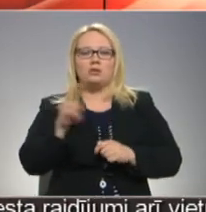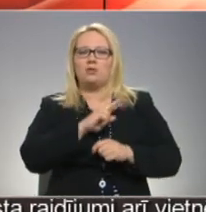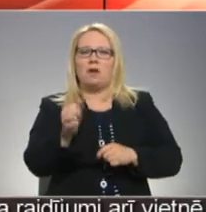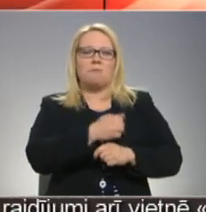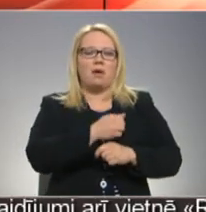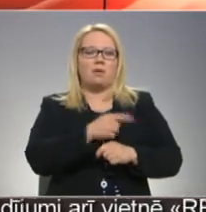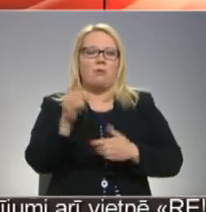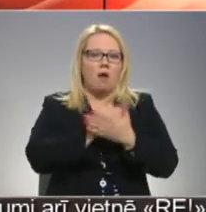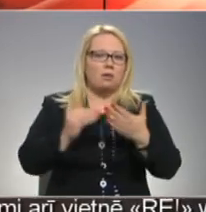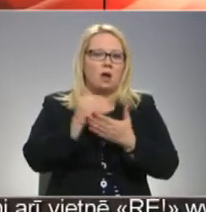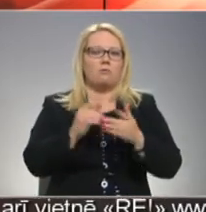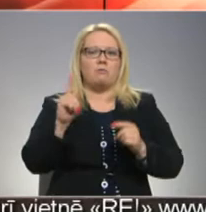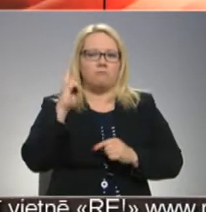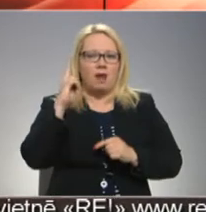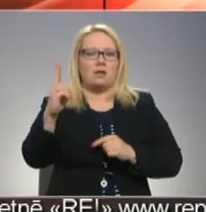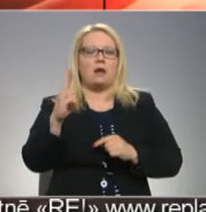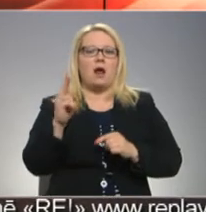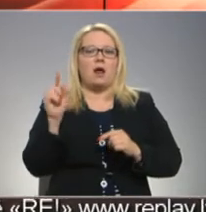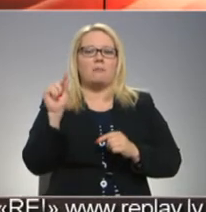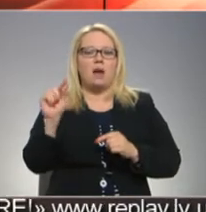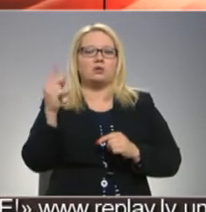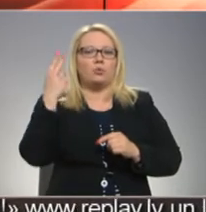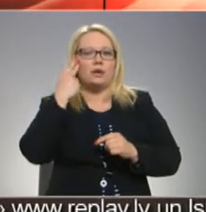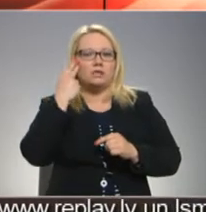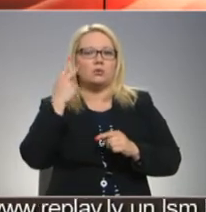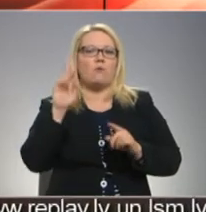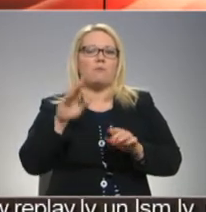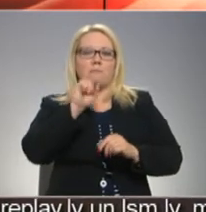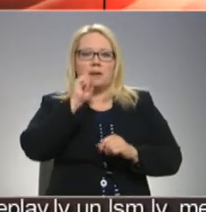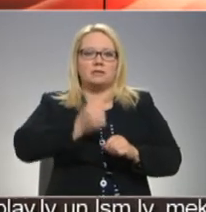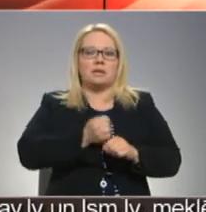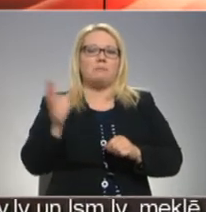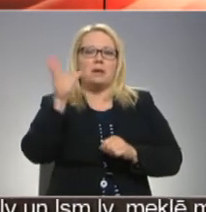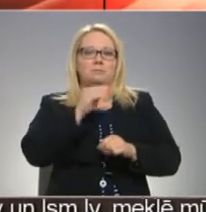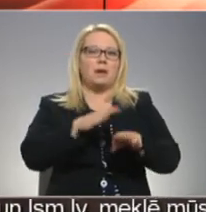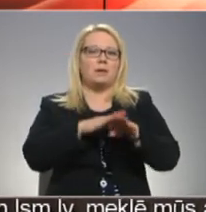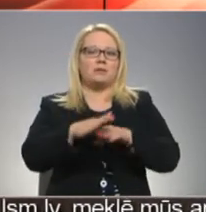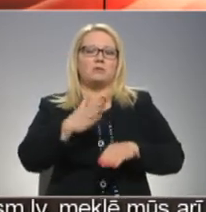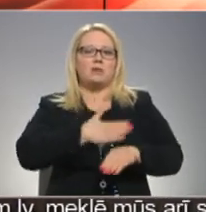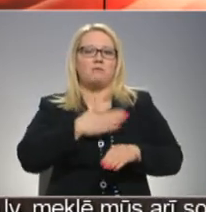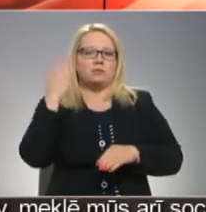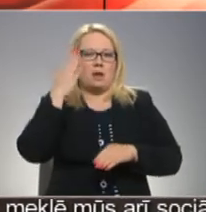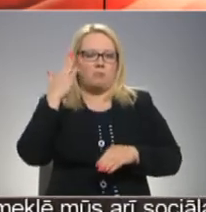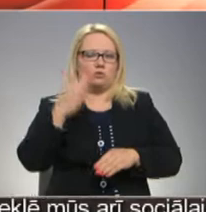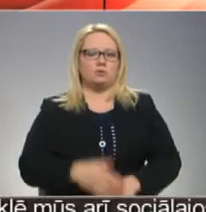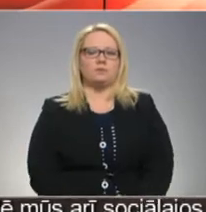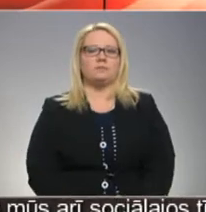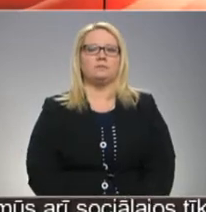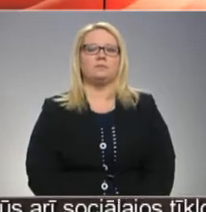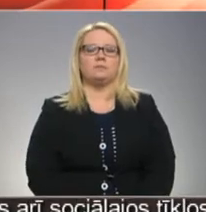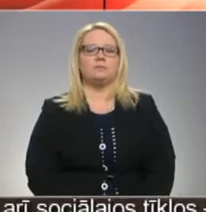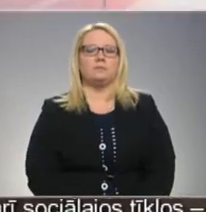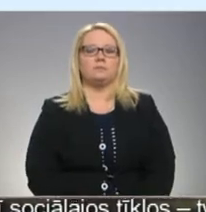tos atkārtot un ir pārliecināti, ka ar nelielu riska devu un pacietību ir iespējams īstenot savu sapņu Stāsta Vidzemes televīzijā.